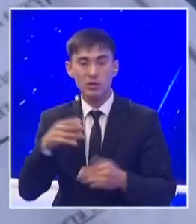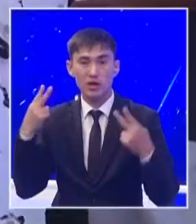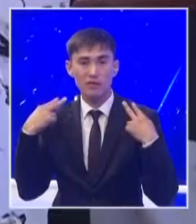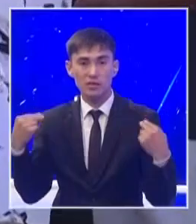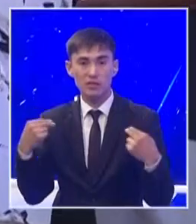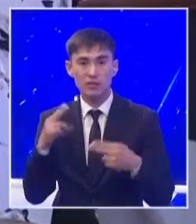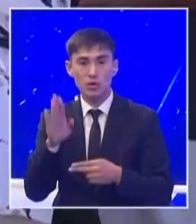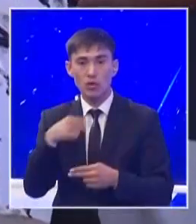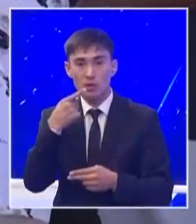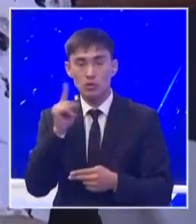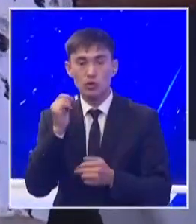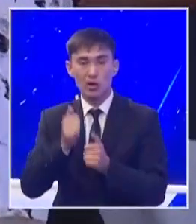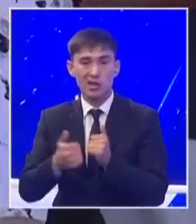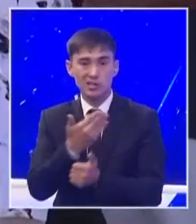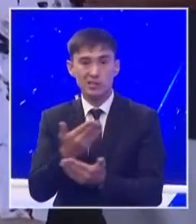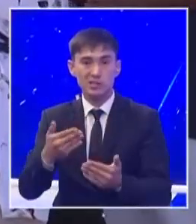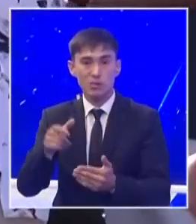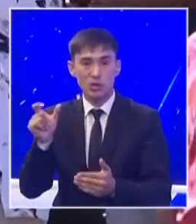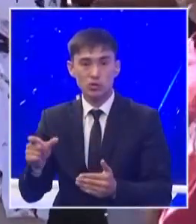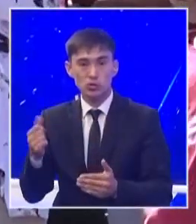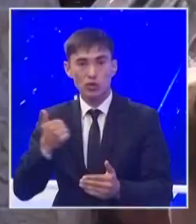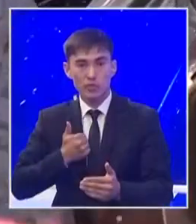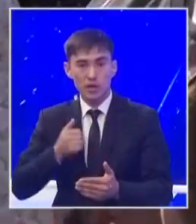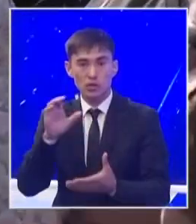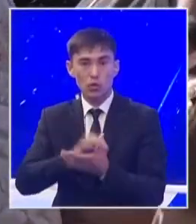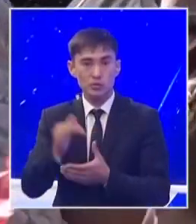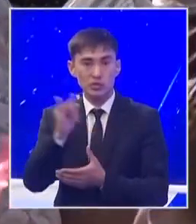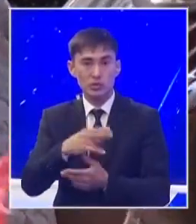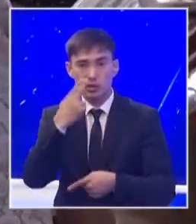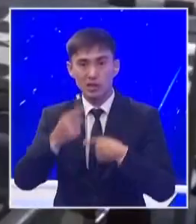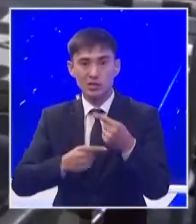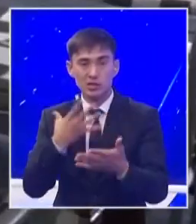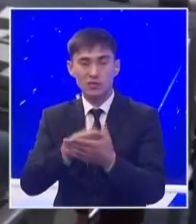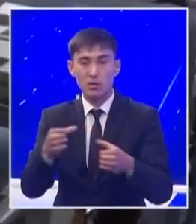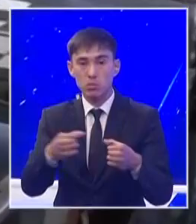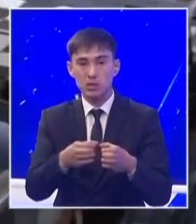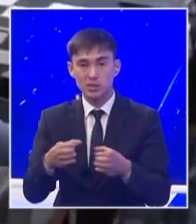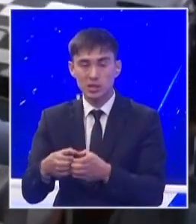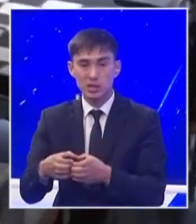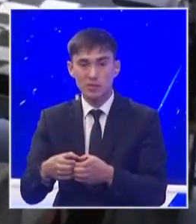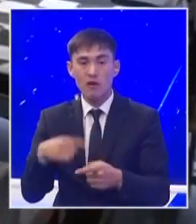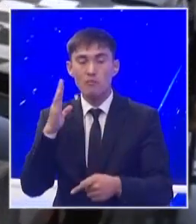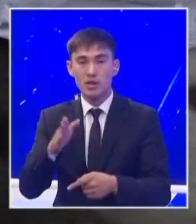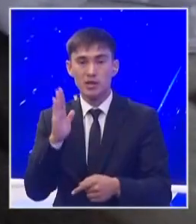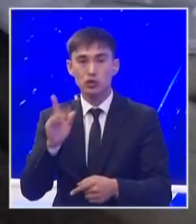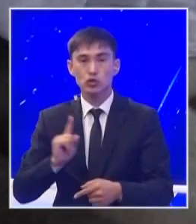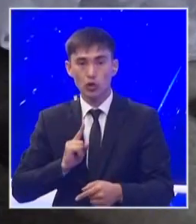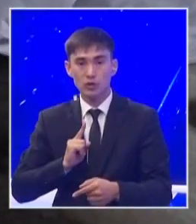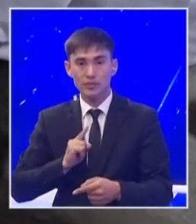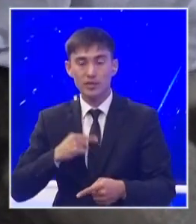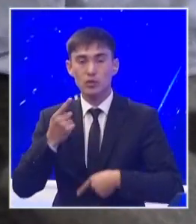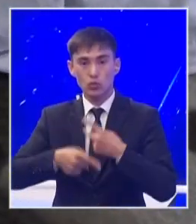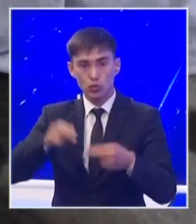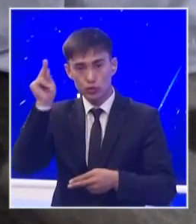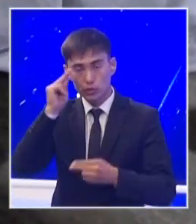офицеров. Стоит отметить, что каждый из бойцов ознакомился с историей и традициями своих подразделений, а впереди их ждет